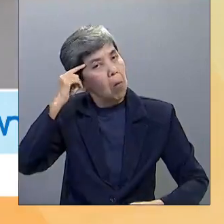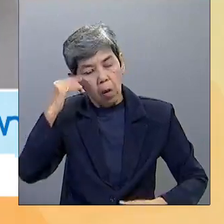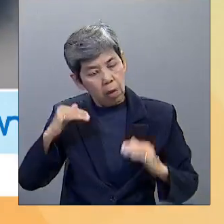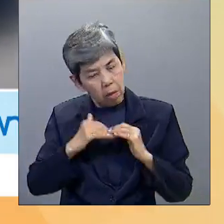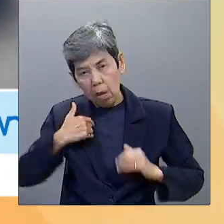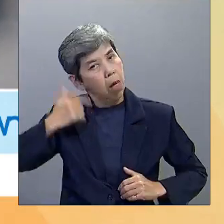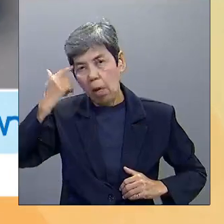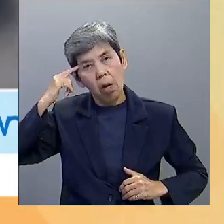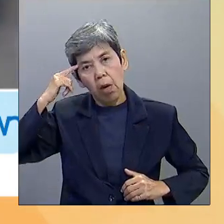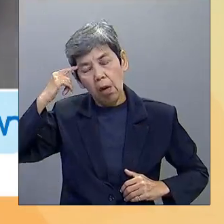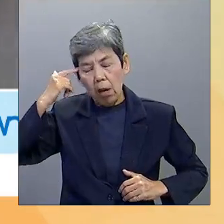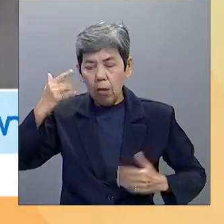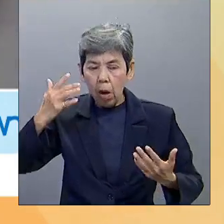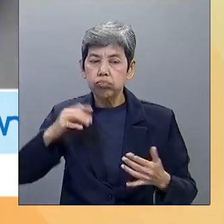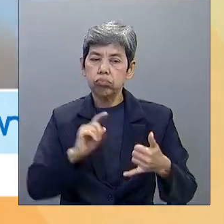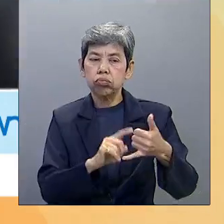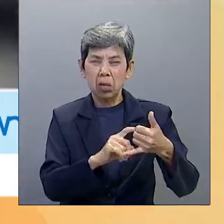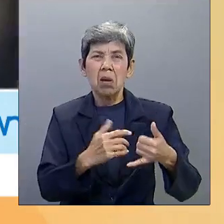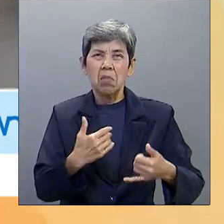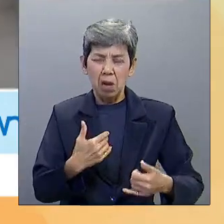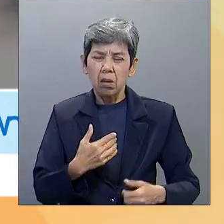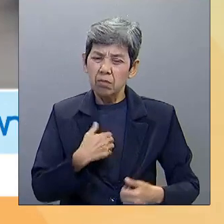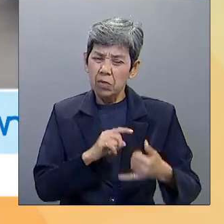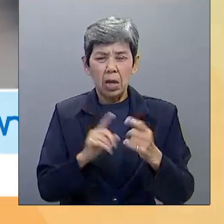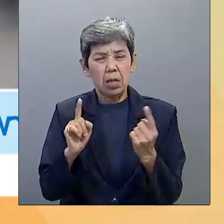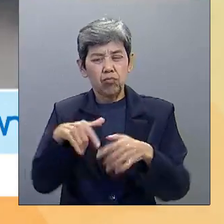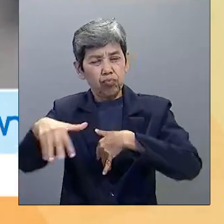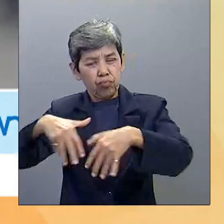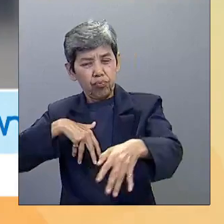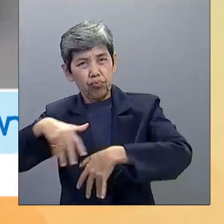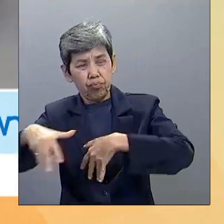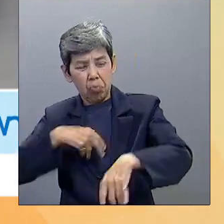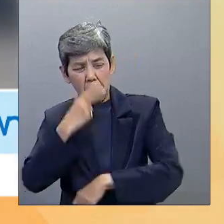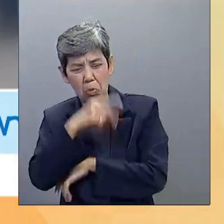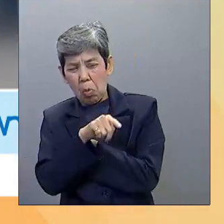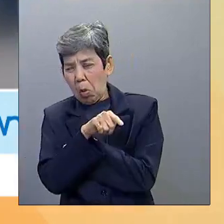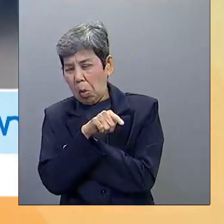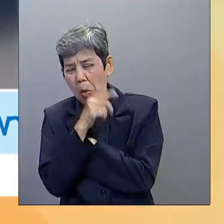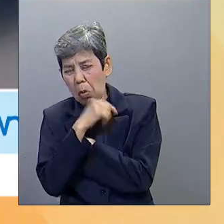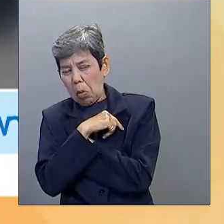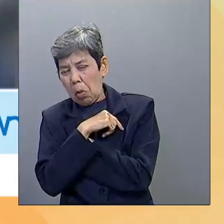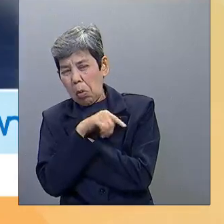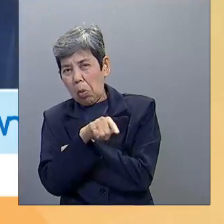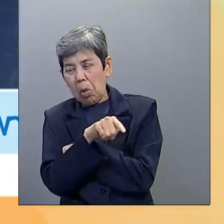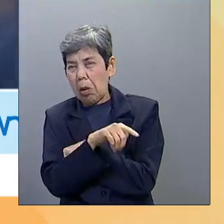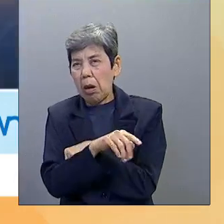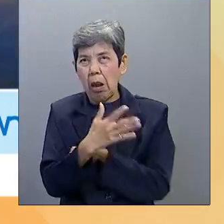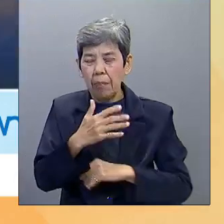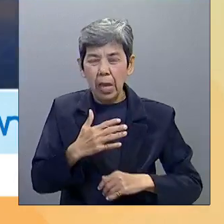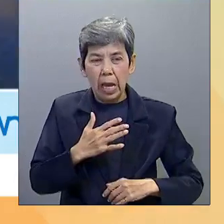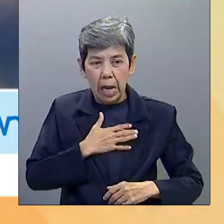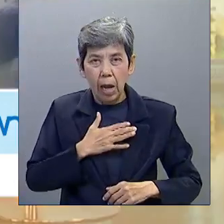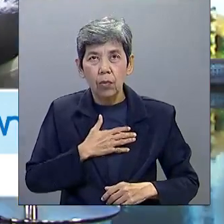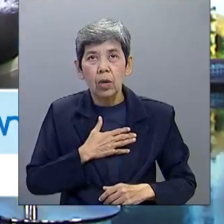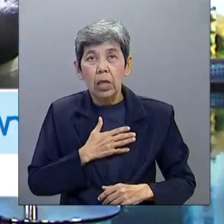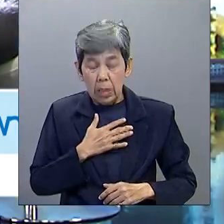ทธิ์ตัวเองเนี่ยทำอะไรได้บ้างแล้วก็เขามีความต้องบอกว่าสังคมอะค่ะทัศนคติในการมองตอนนี้เนี่ยคือเราสนับส